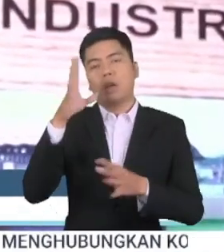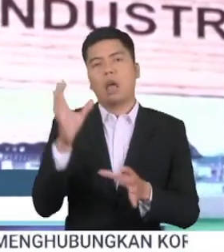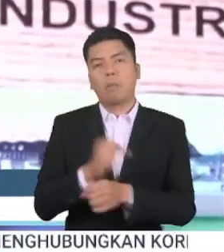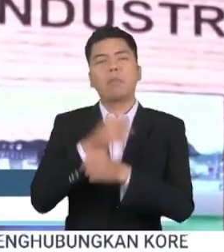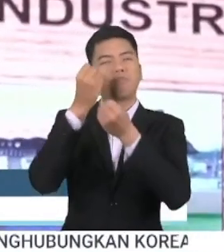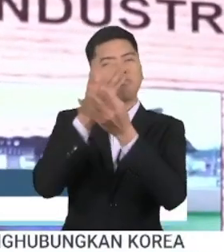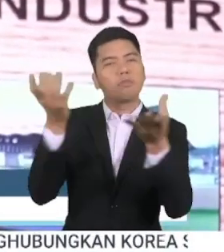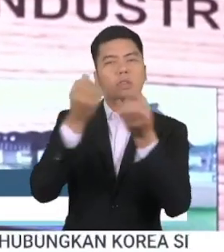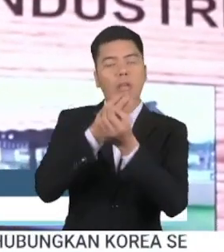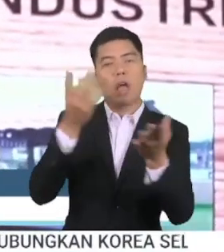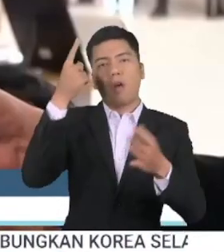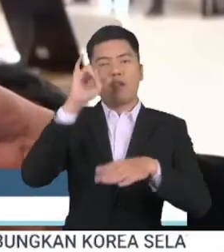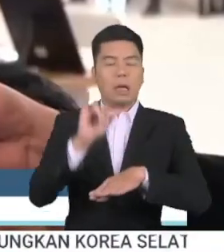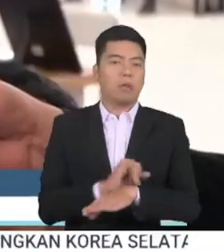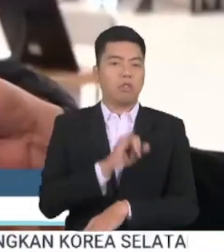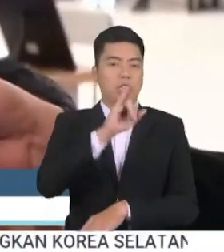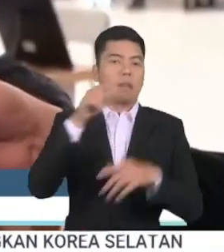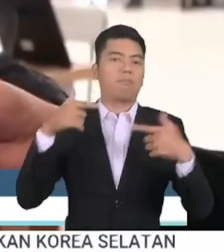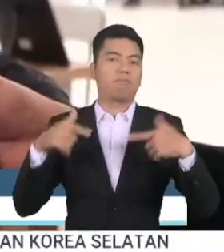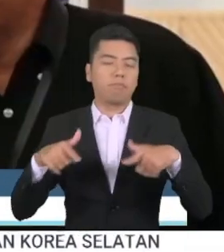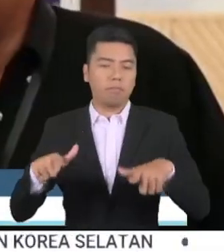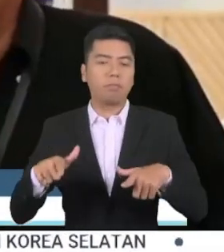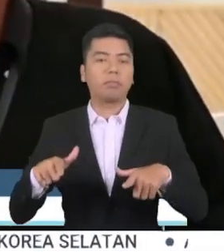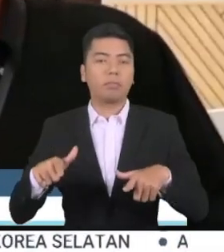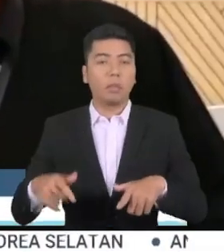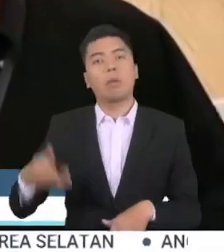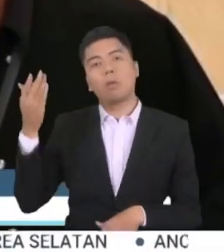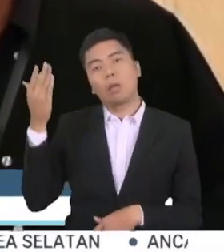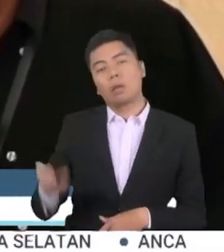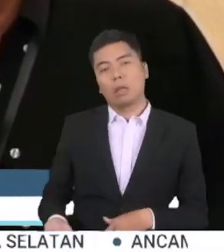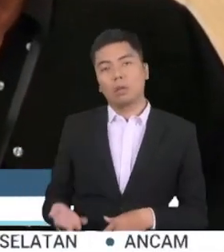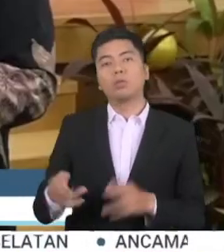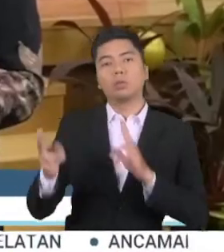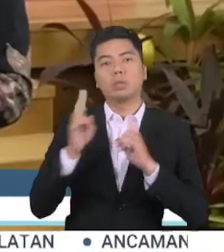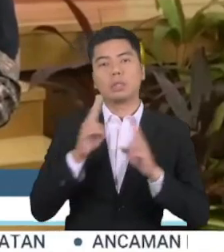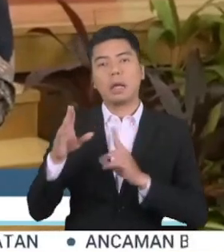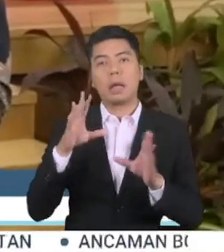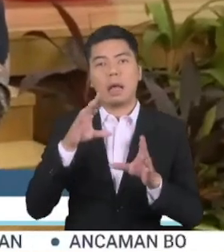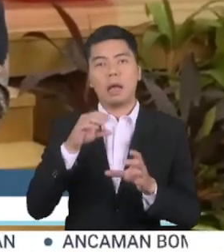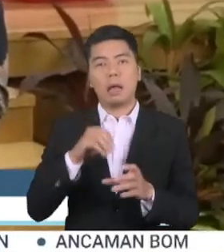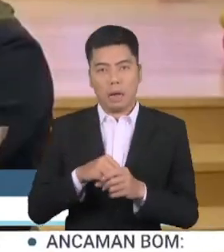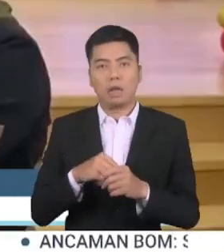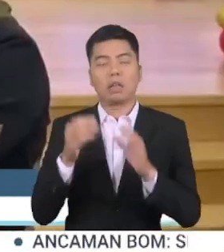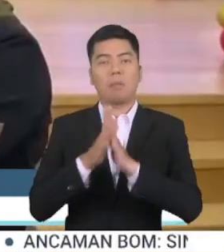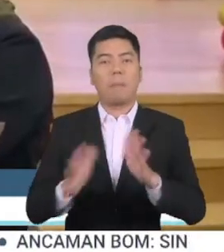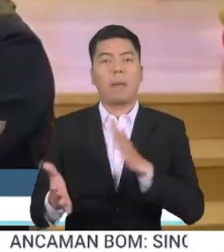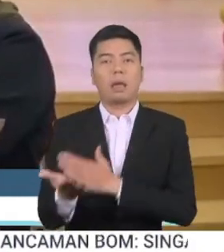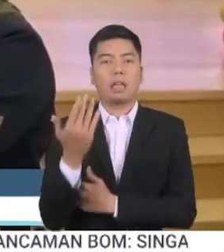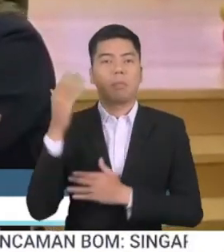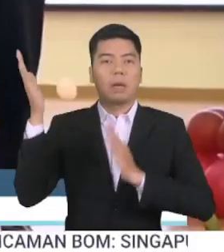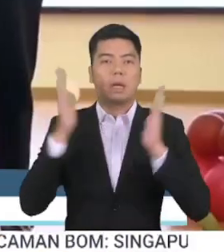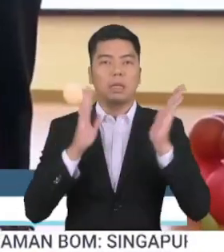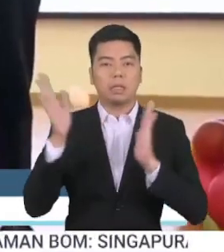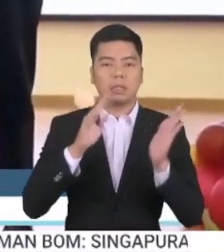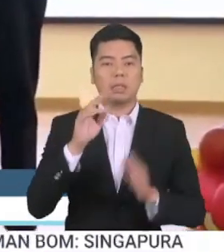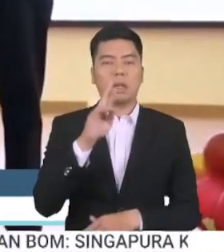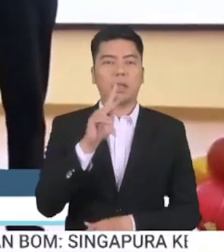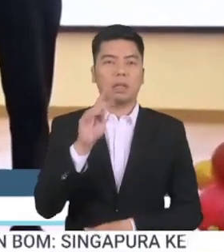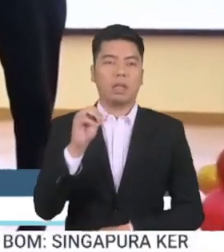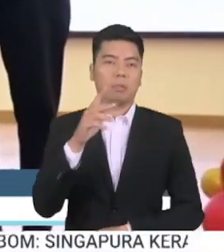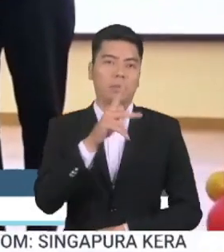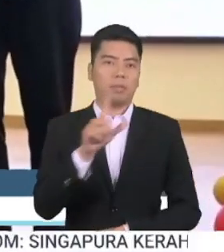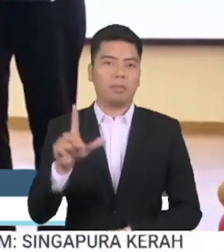mendapatkan informasi yang tepat mengenai industri perkayuan. Beliau berkata demikian selepas menjadi tetamu Selamat Pagi Malaysia di Angkasa Puri Kota